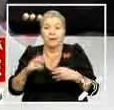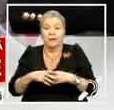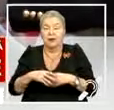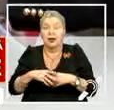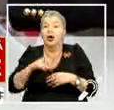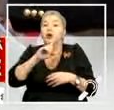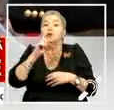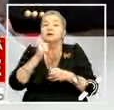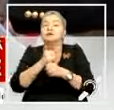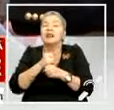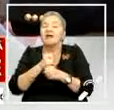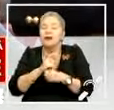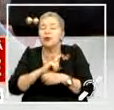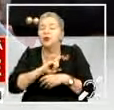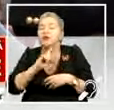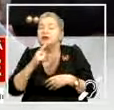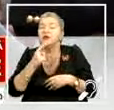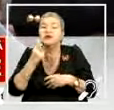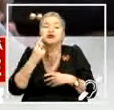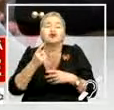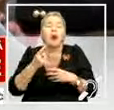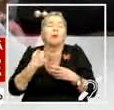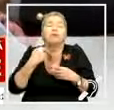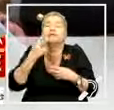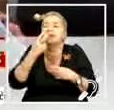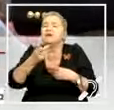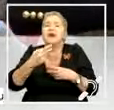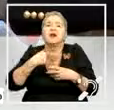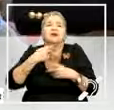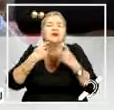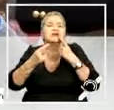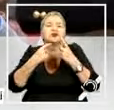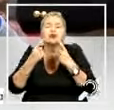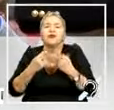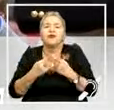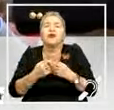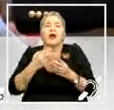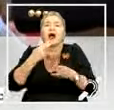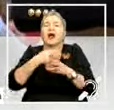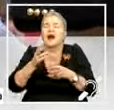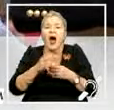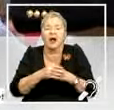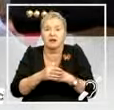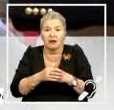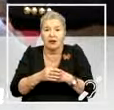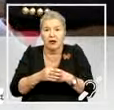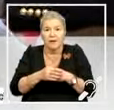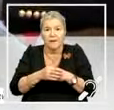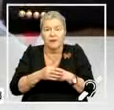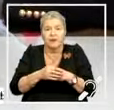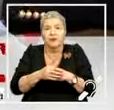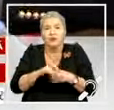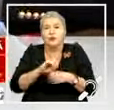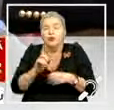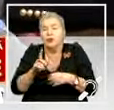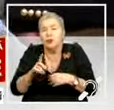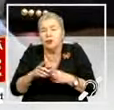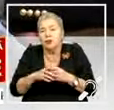procedat la nicio abordare formală, nu sunt astfel de